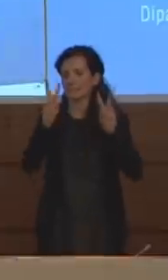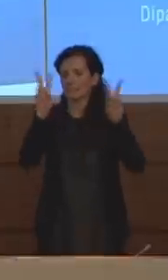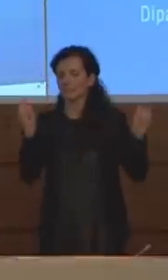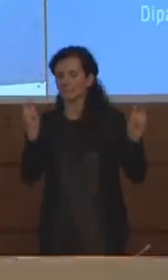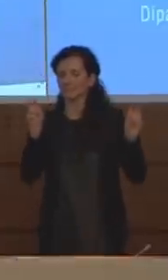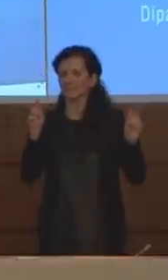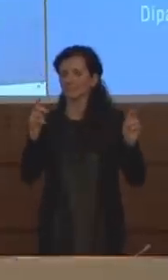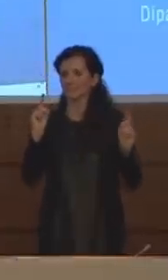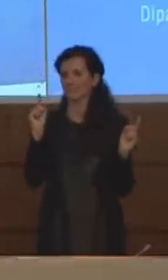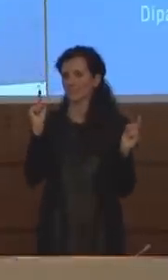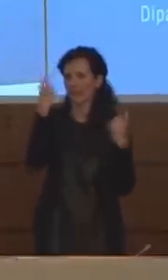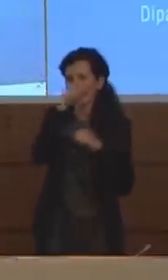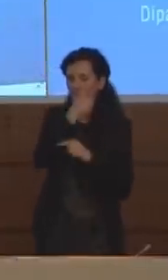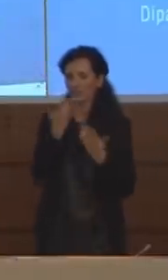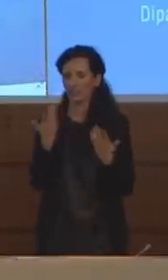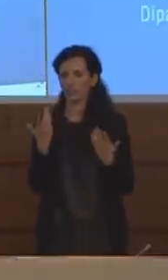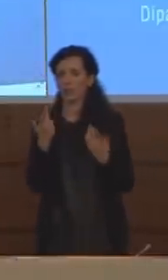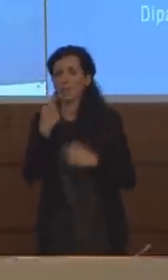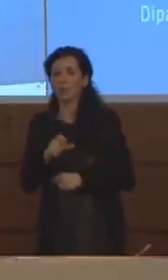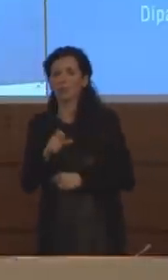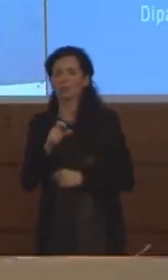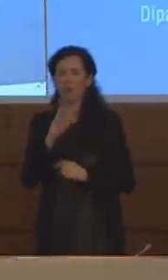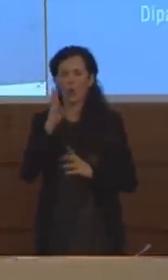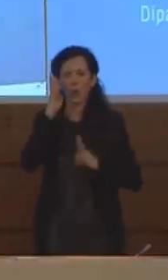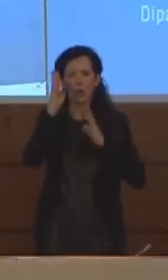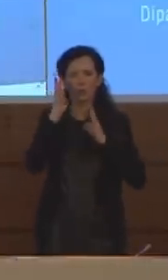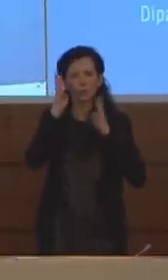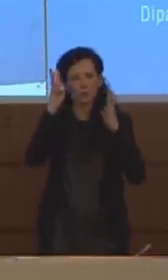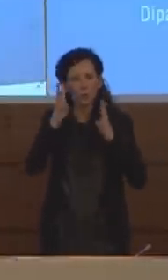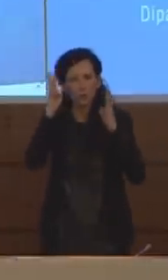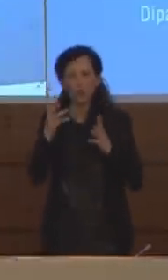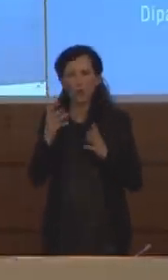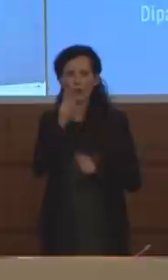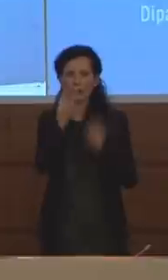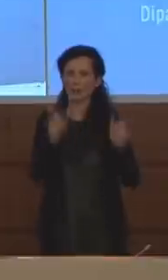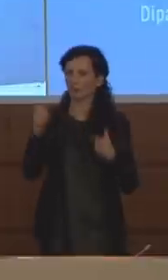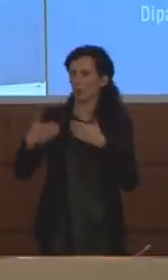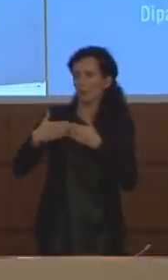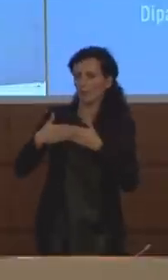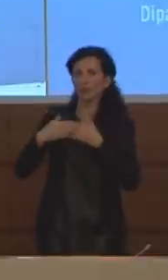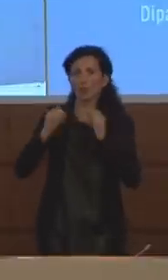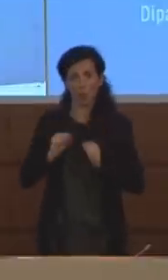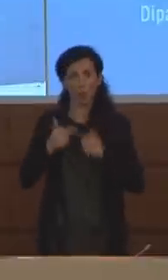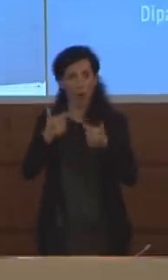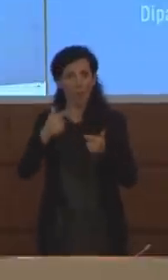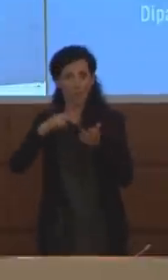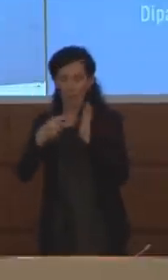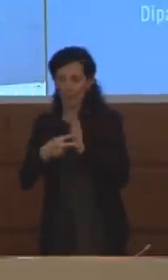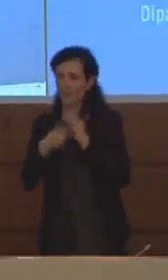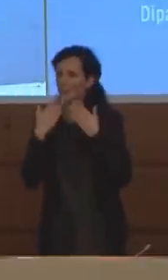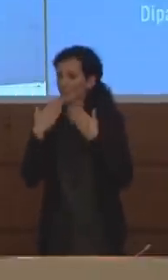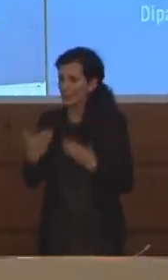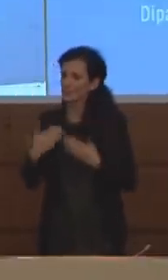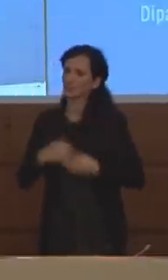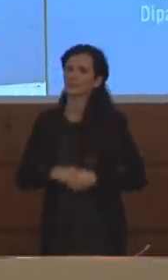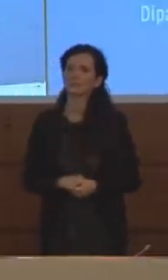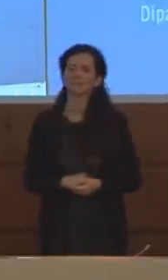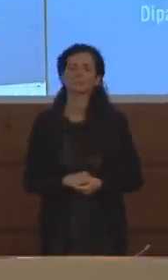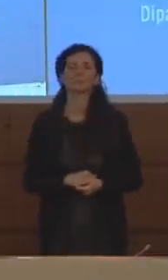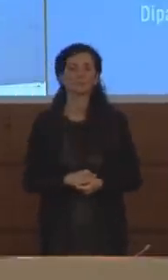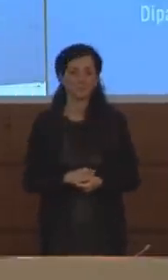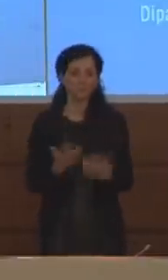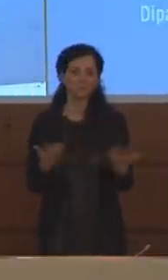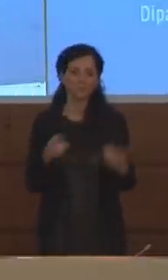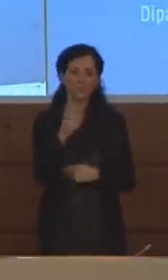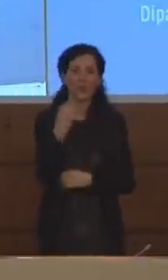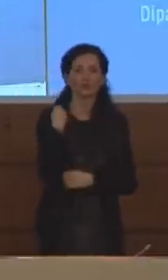che ovviamente un po il sudore un po la vicinanza delle persone potrebbe creare problemi grazie è sono due